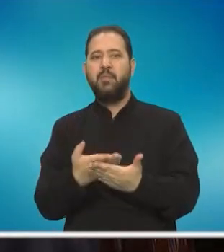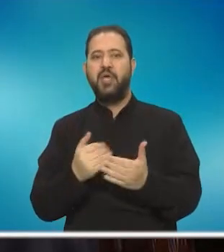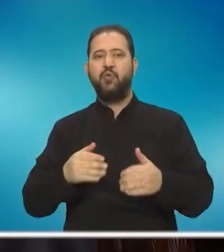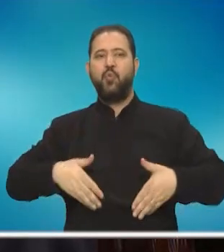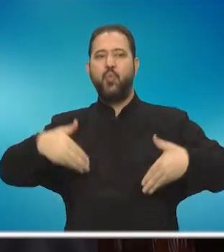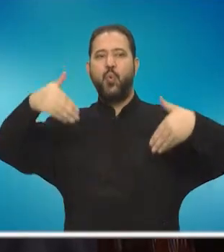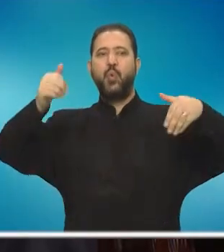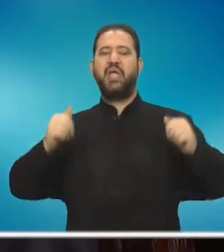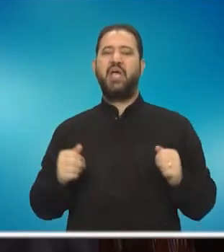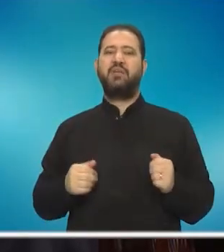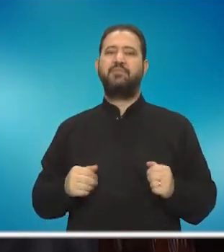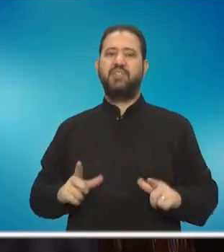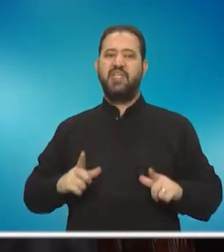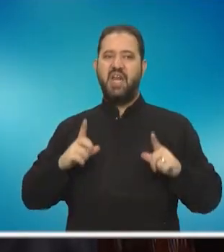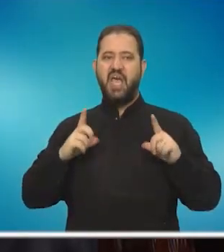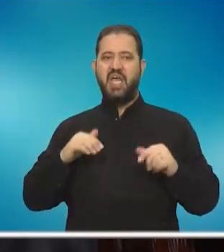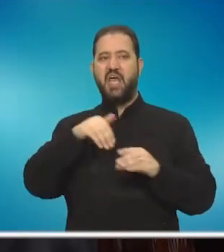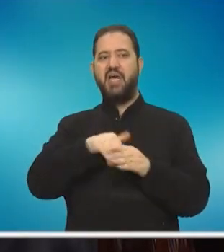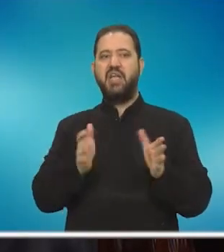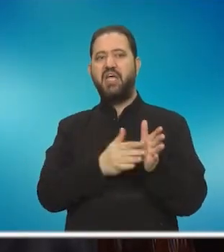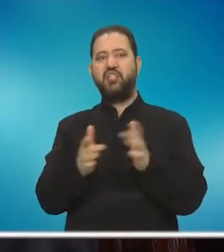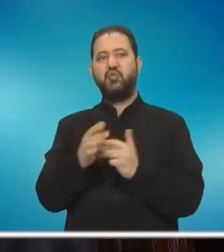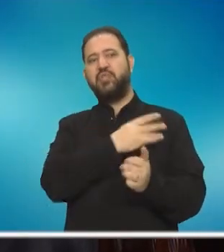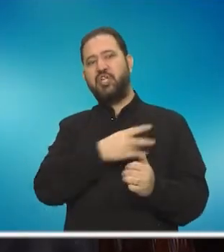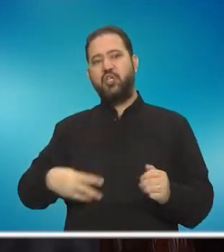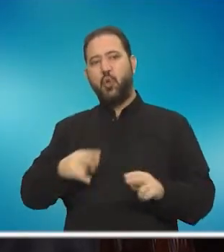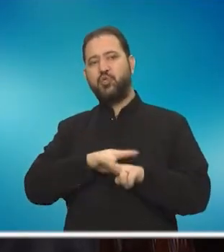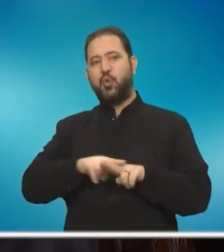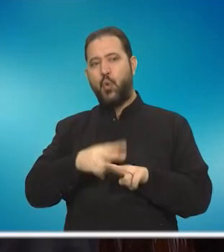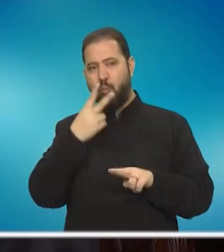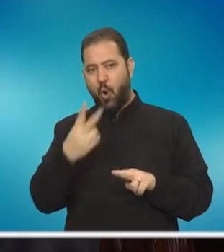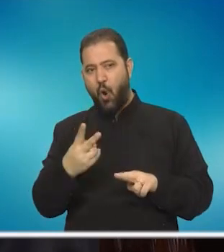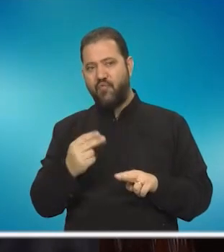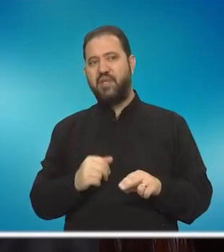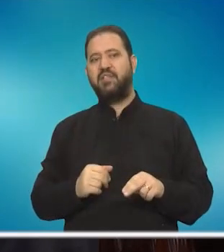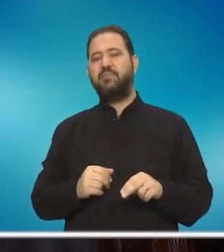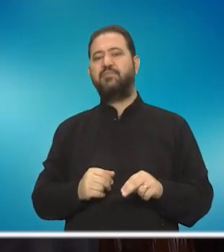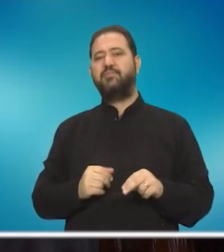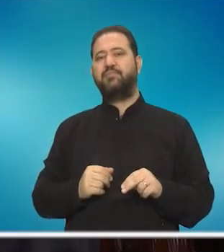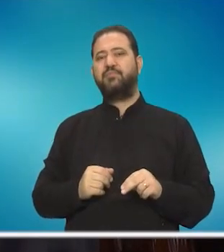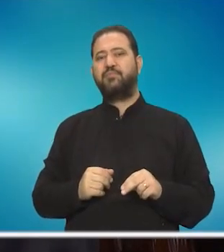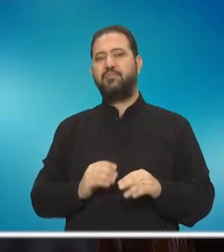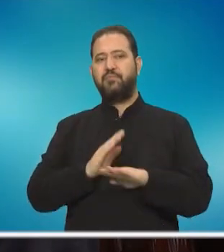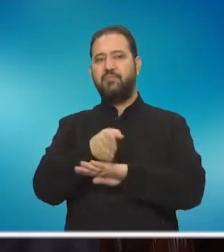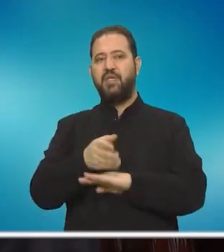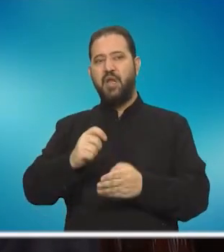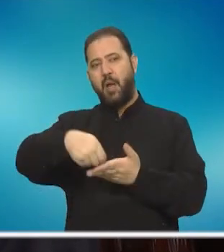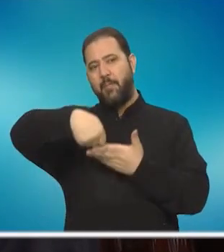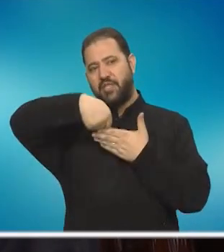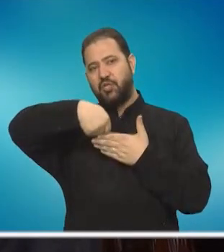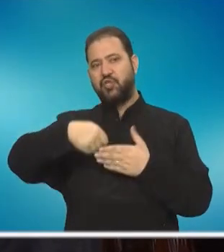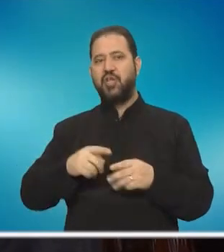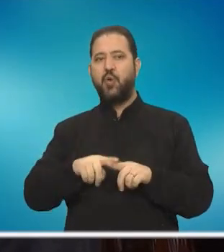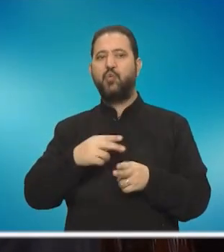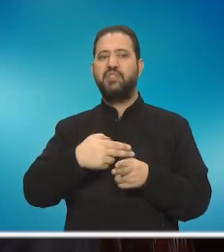pentru bucuria trăirii în Hristos, așa cum o vedem în modul cel mai autentic prin